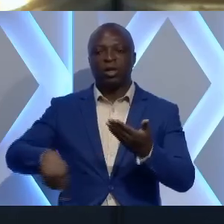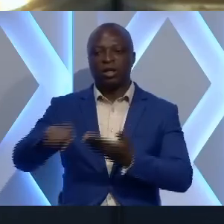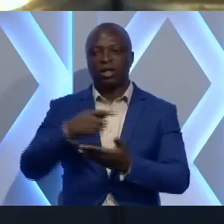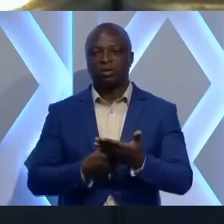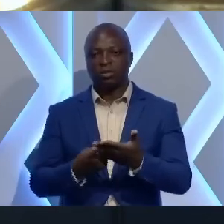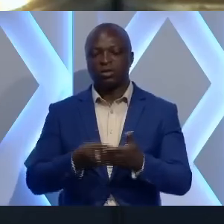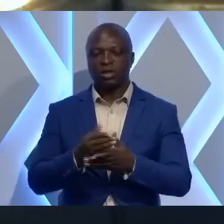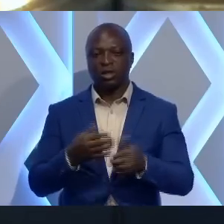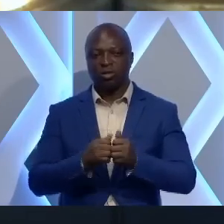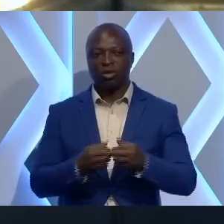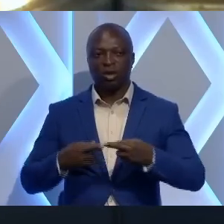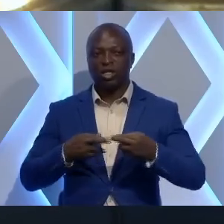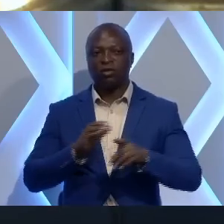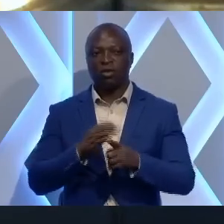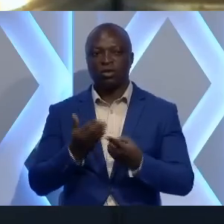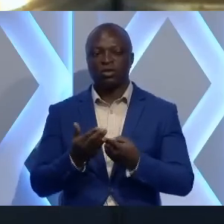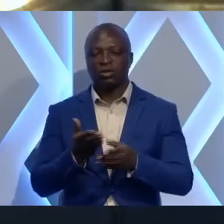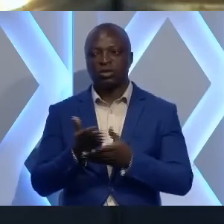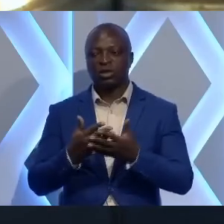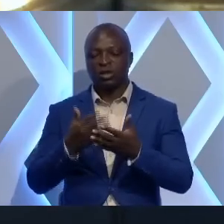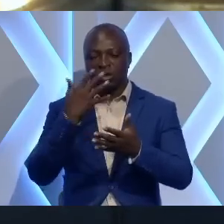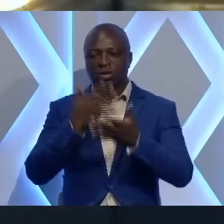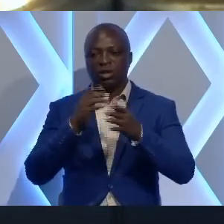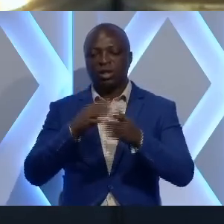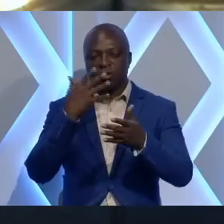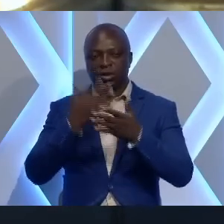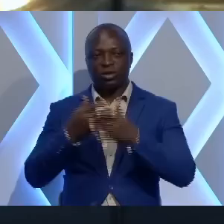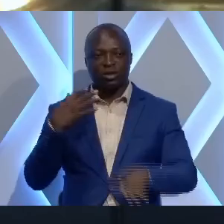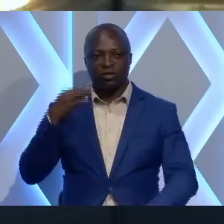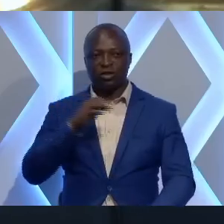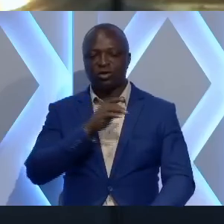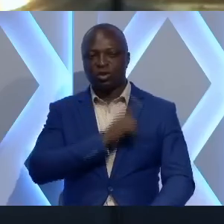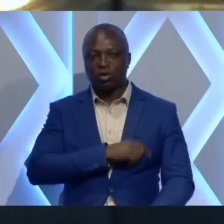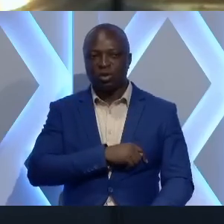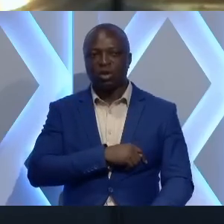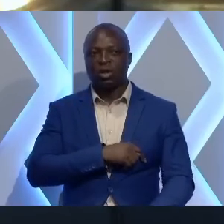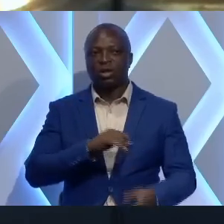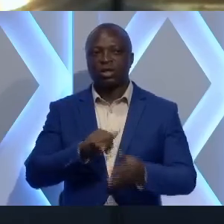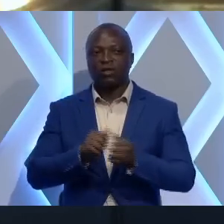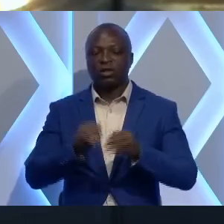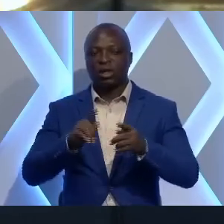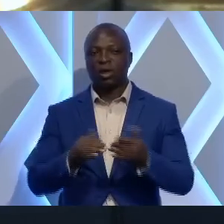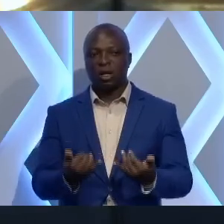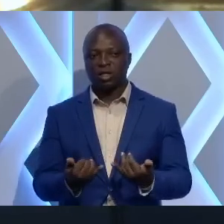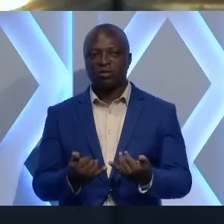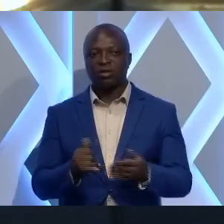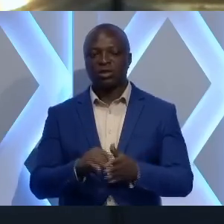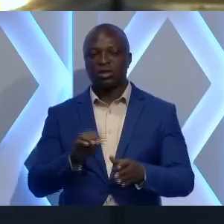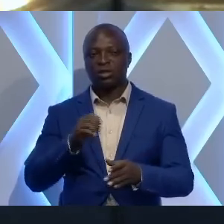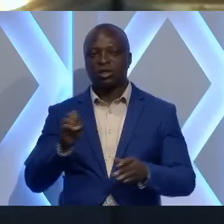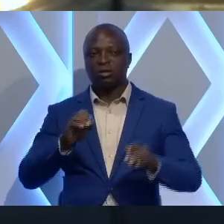défis relatifs aux conditions de détention dans les prisons civiles du Togo et c'est à mettre à l'actif du